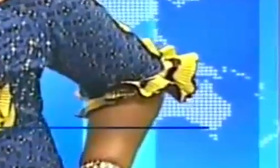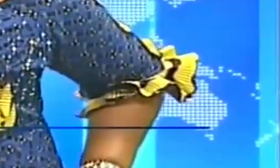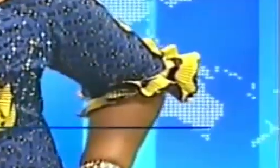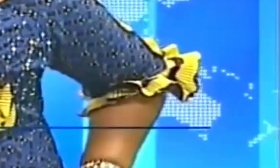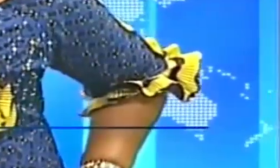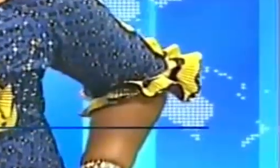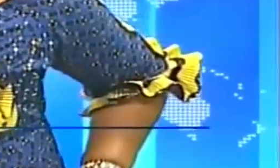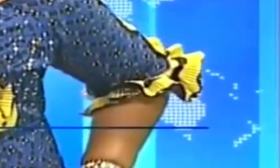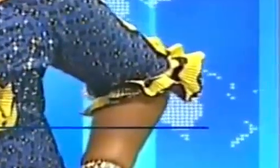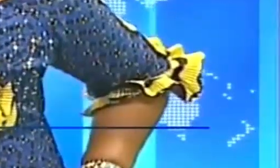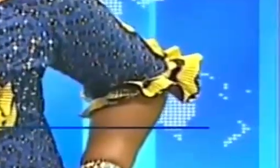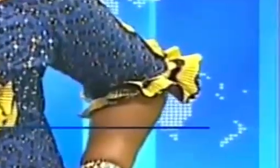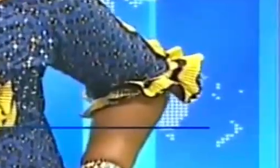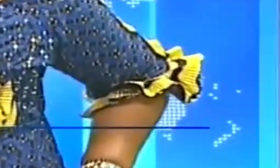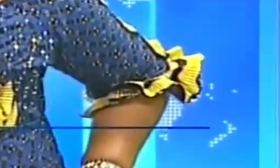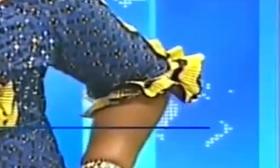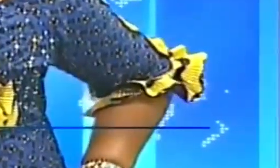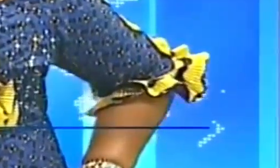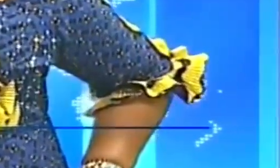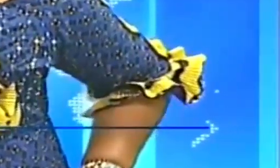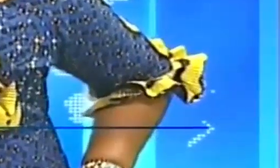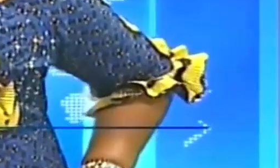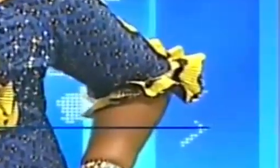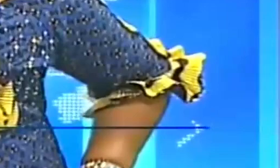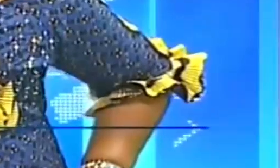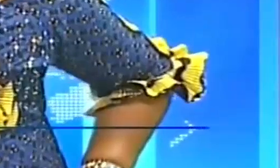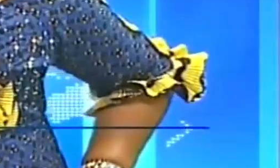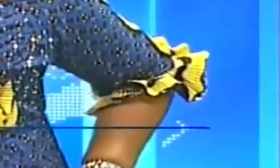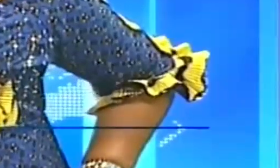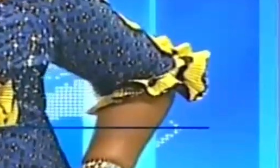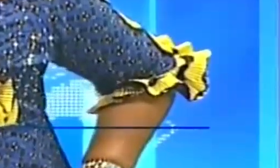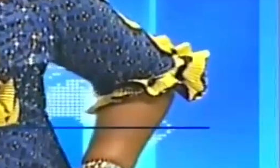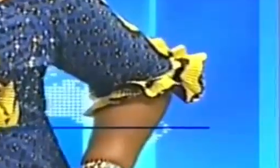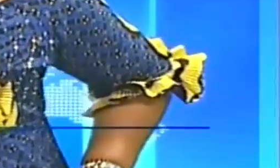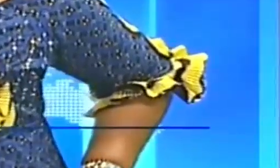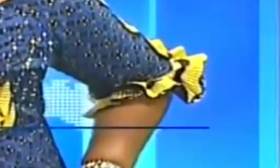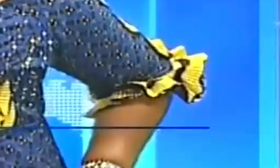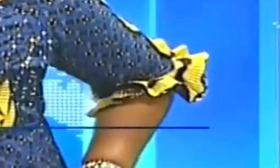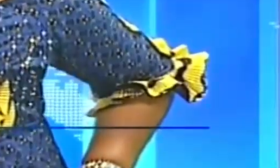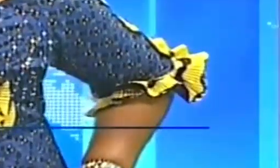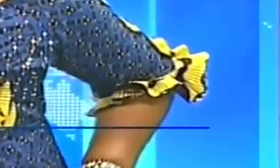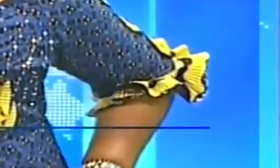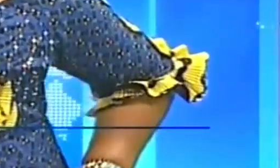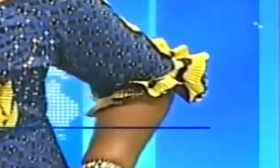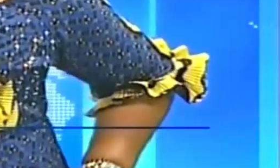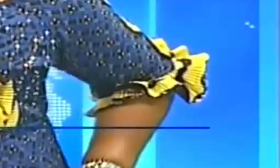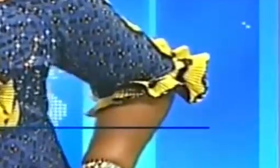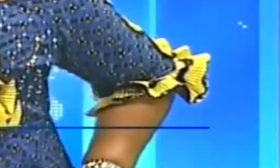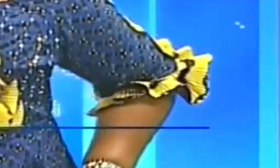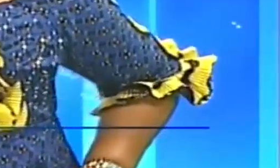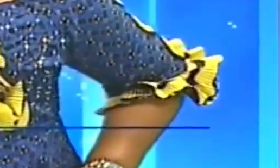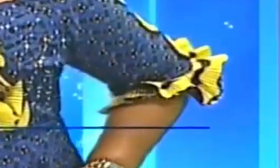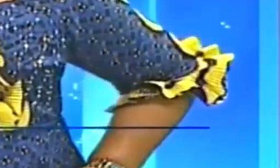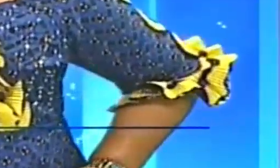en visioconférence. Le compte-rendu vous est proposé ici par le ministre de la Communication et des Médias, porte-parole du